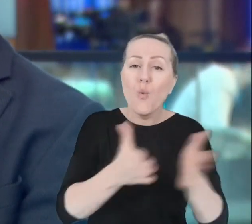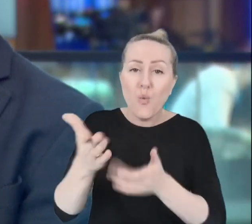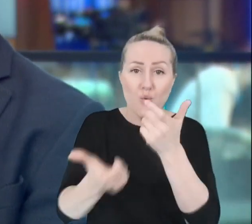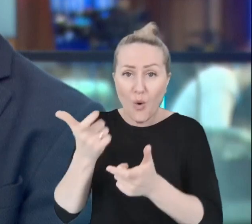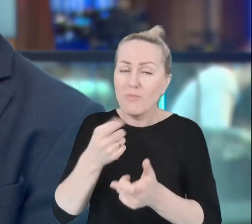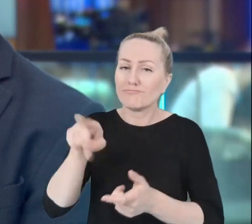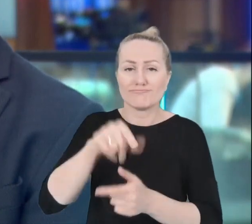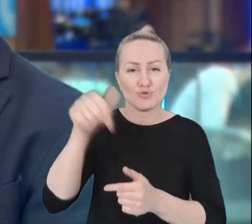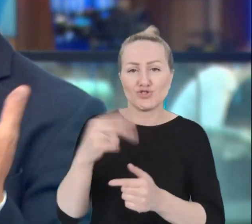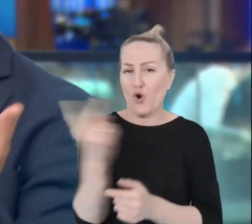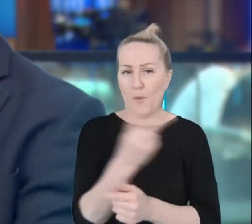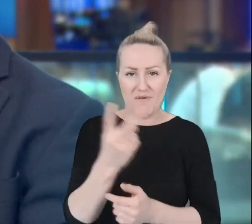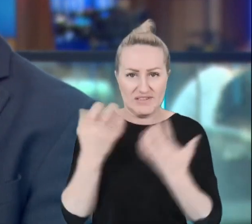strony